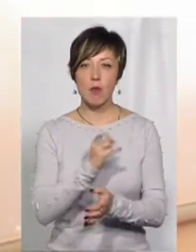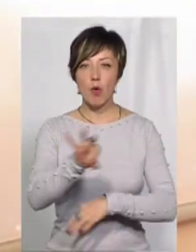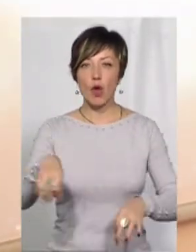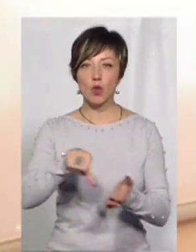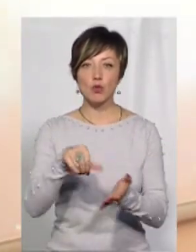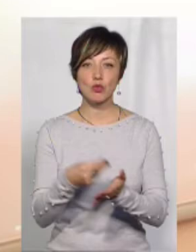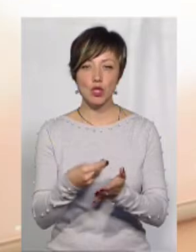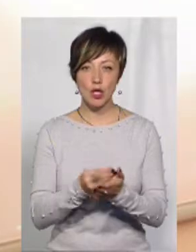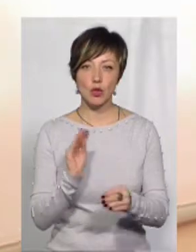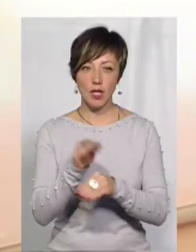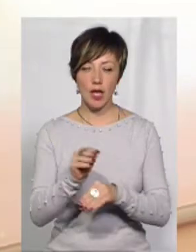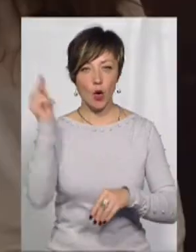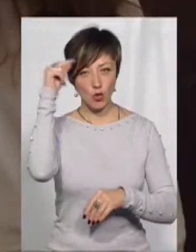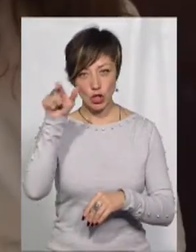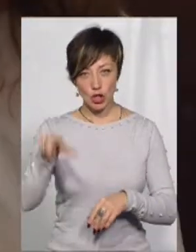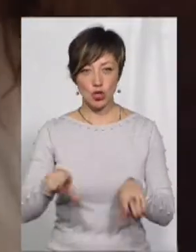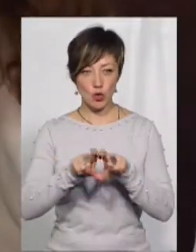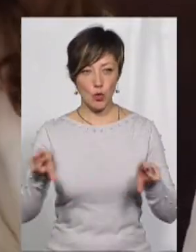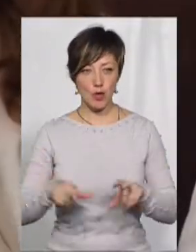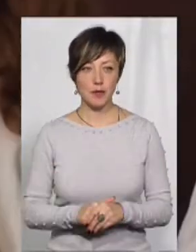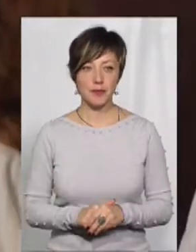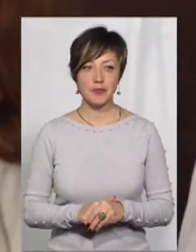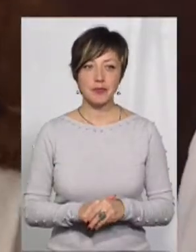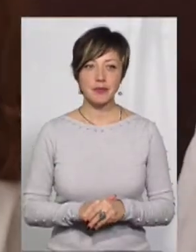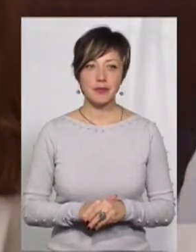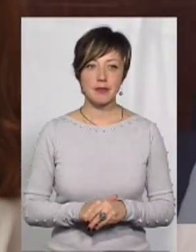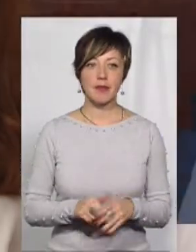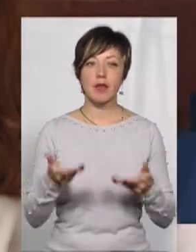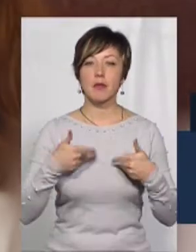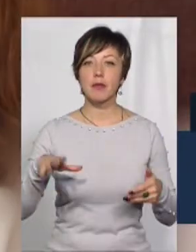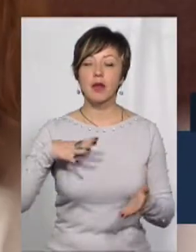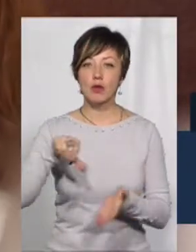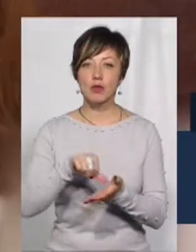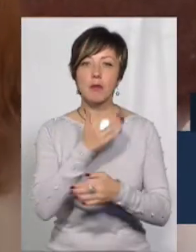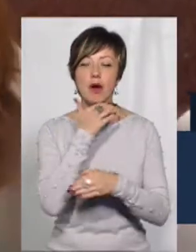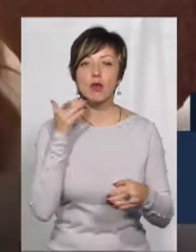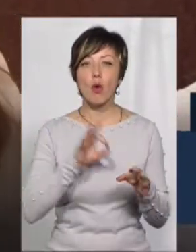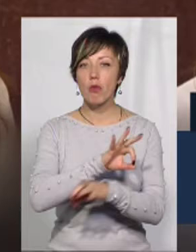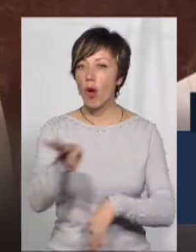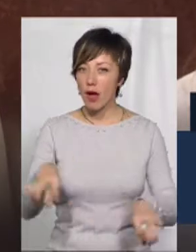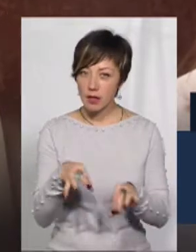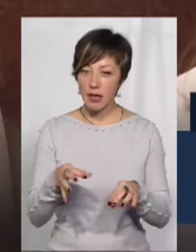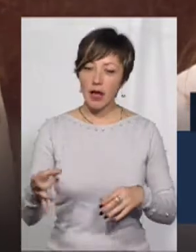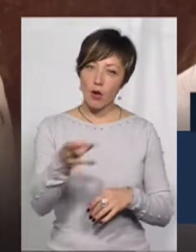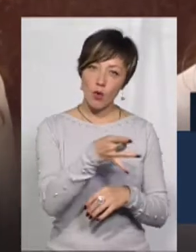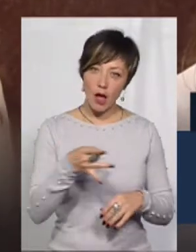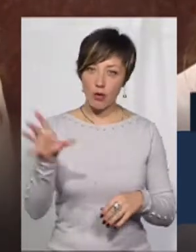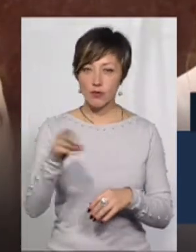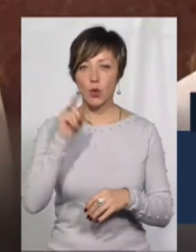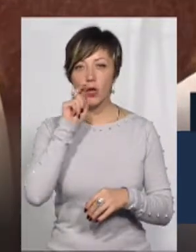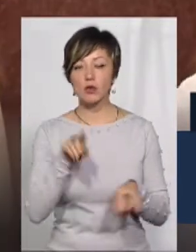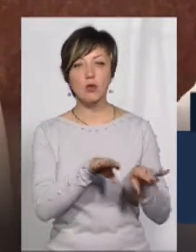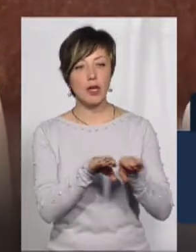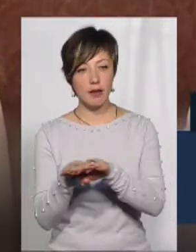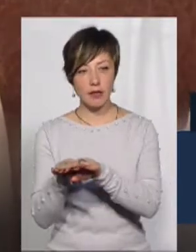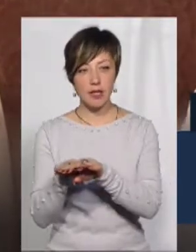участі бюджету, додає учениця школи Анна Синявська. Ми брали участь у багатьох проєктах, як на регіональному, так і на всеукраїнському